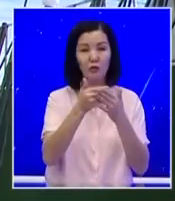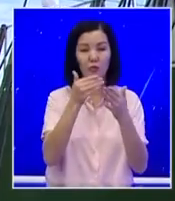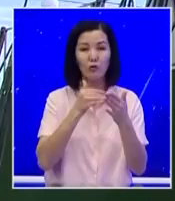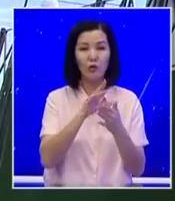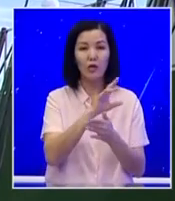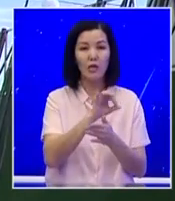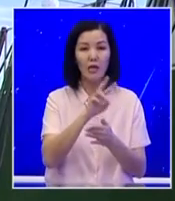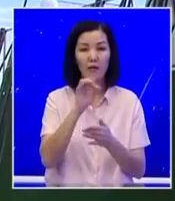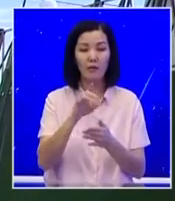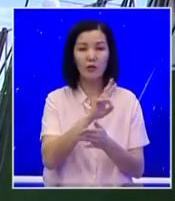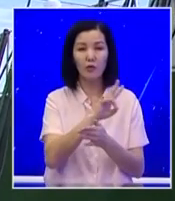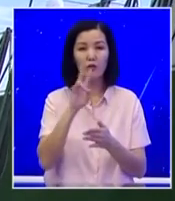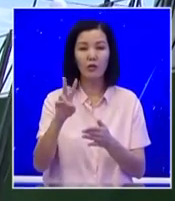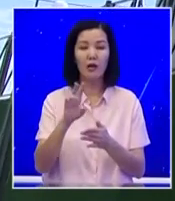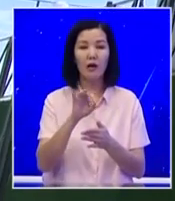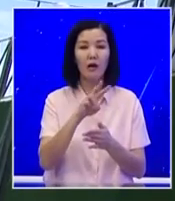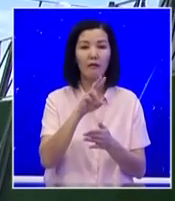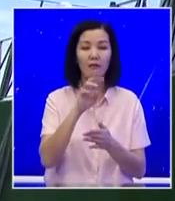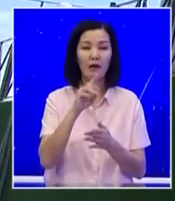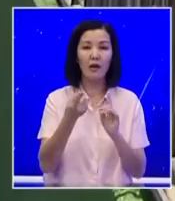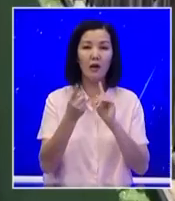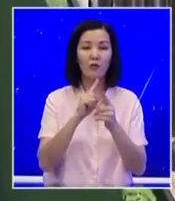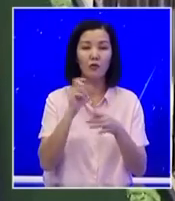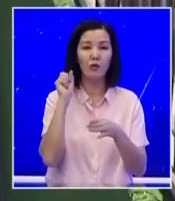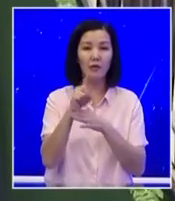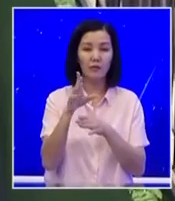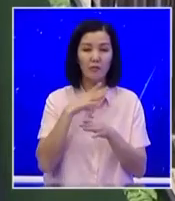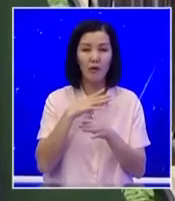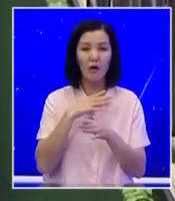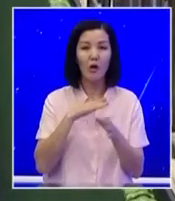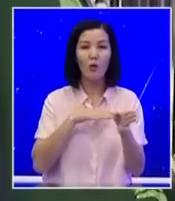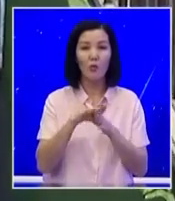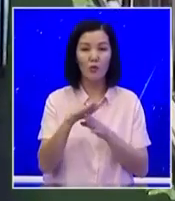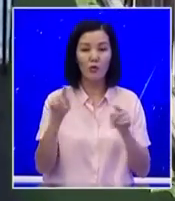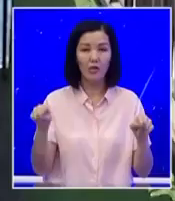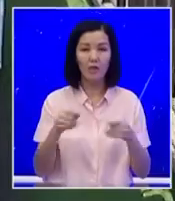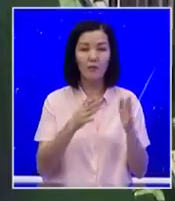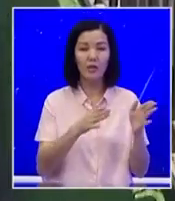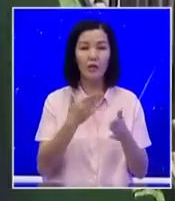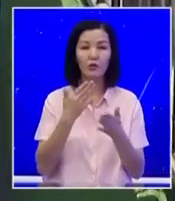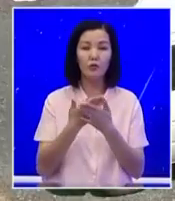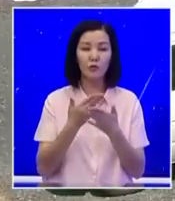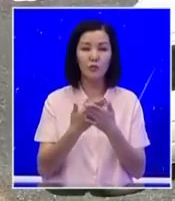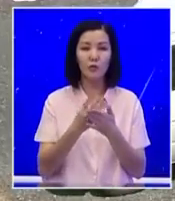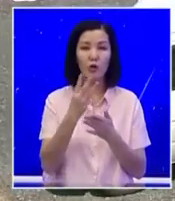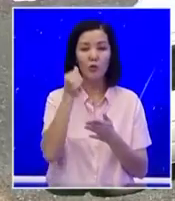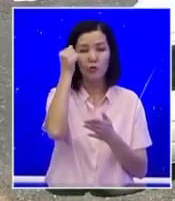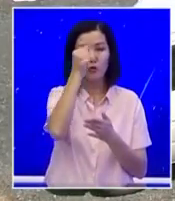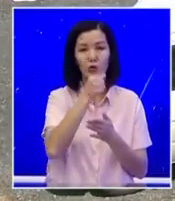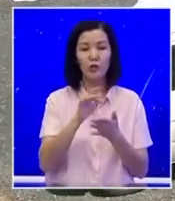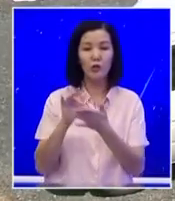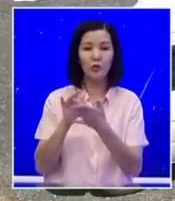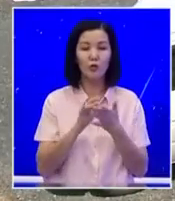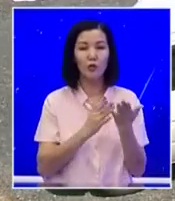елбасы Алакөлді отандық Анталияға айналдыру керек деп тапсырма берген еді. Орындалып келеді. Сөзімізге дәлел, соңғы 3 жылда